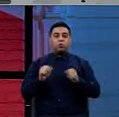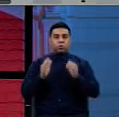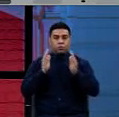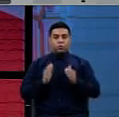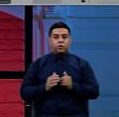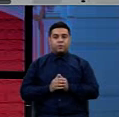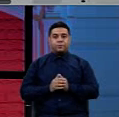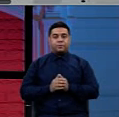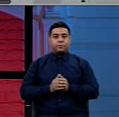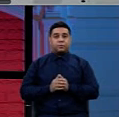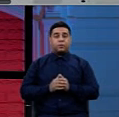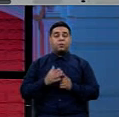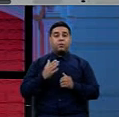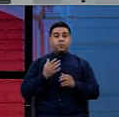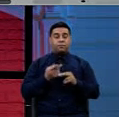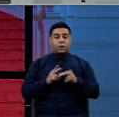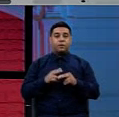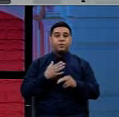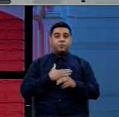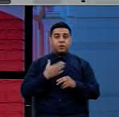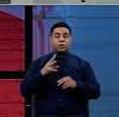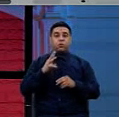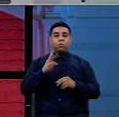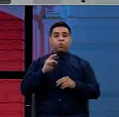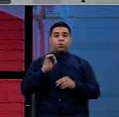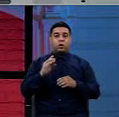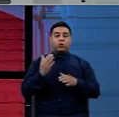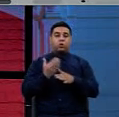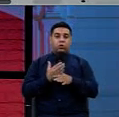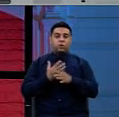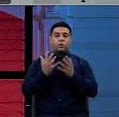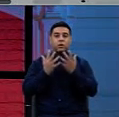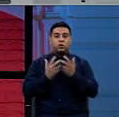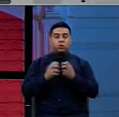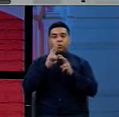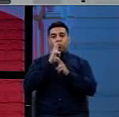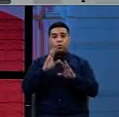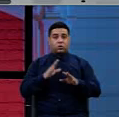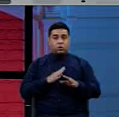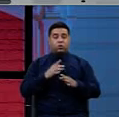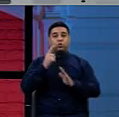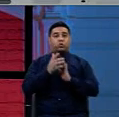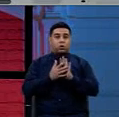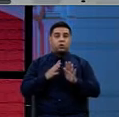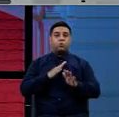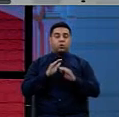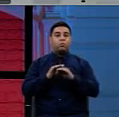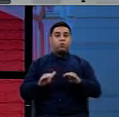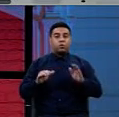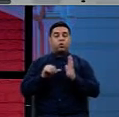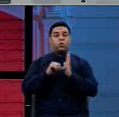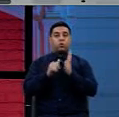mumkin ekan. Mana biz model asosida hisoblab ko'rsatdik. Tushunarli bo'ldimi